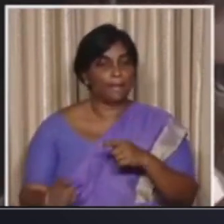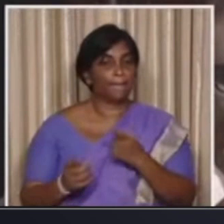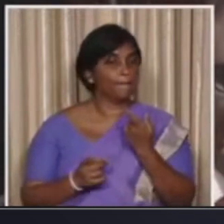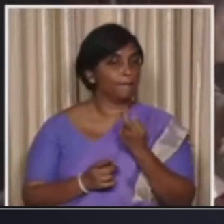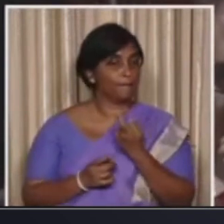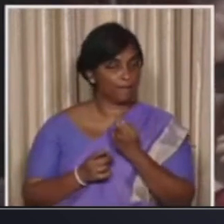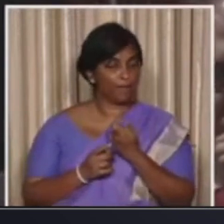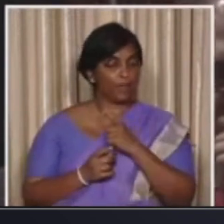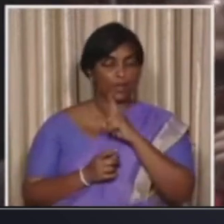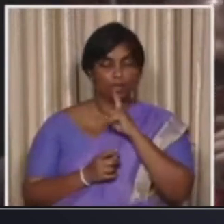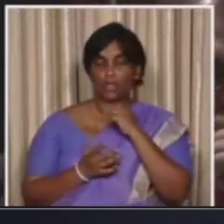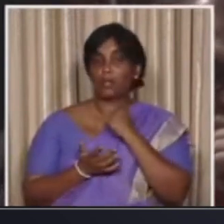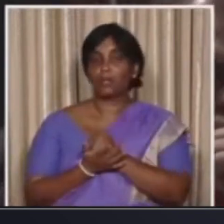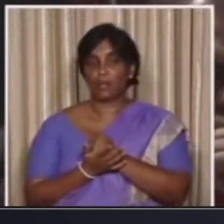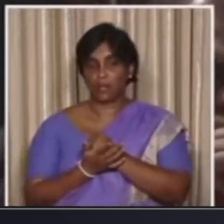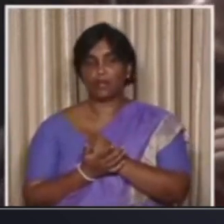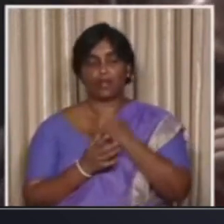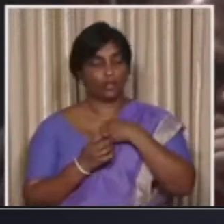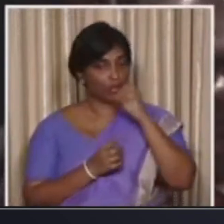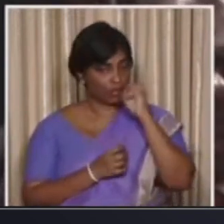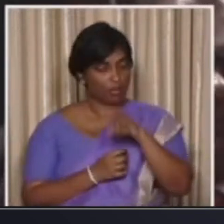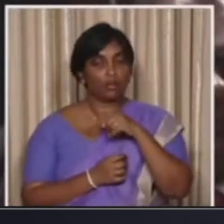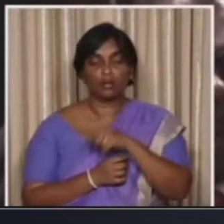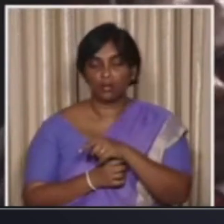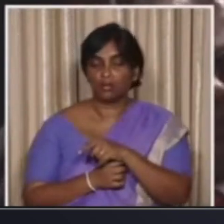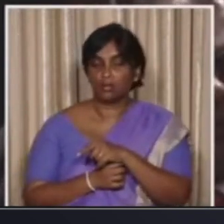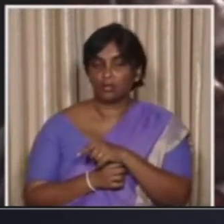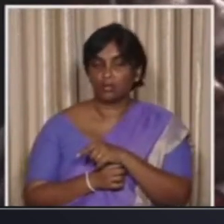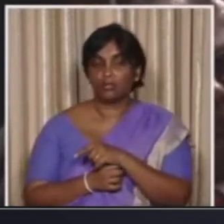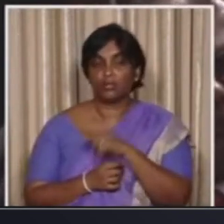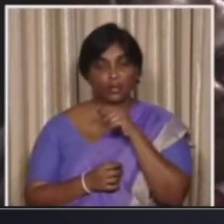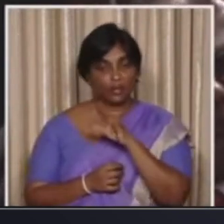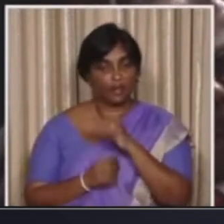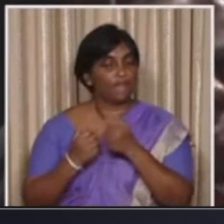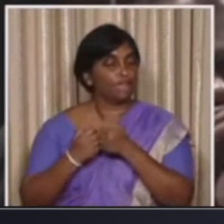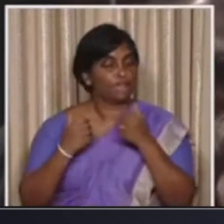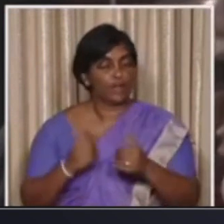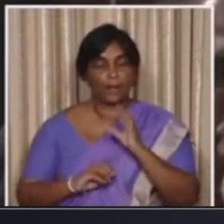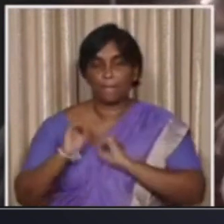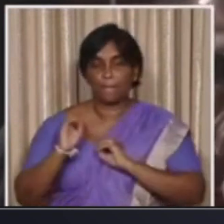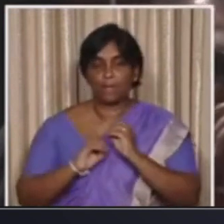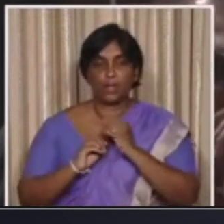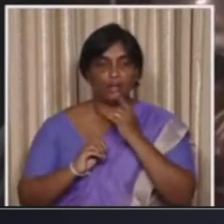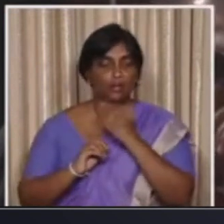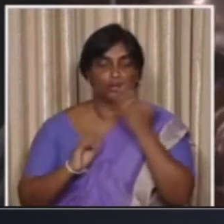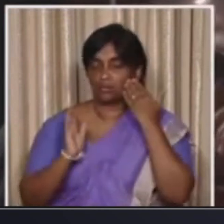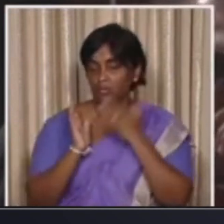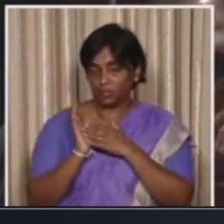ප්‍රාග්ධනය කියන එකට බැංකුවල සල්ලි දානවා නම් ඒකේ තිරා වෙනම අනුපාතයක් බාසල් සම්මුතිය වලට